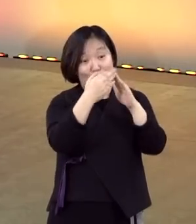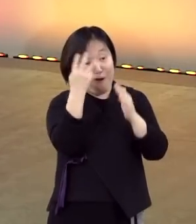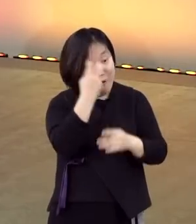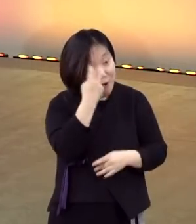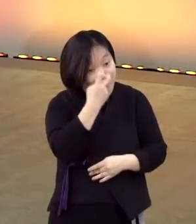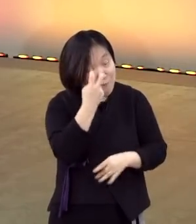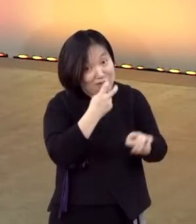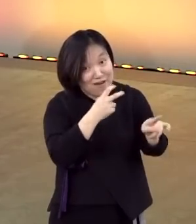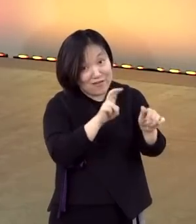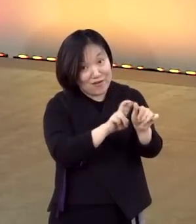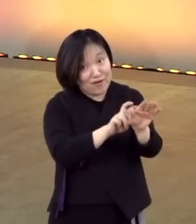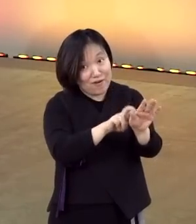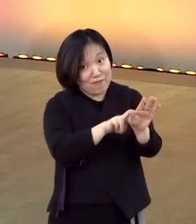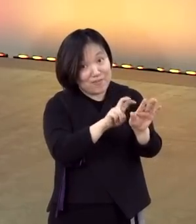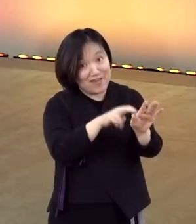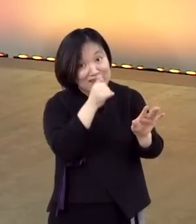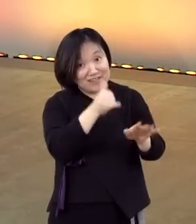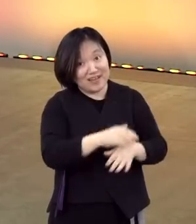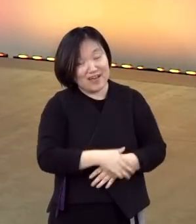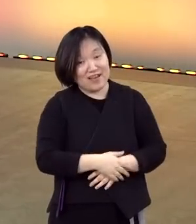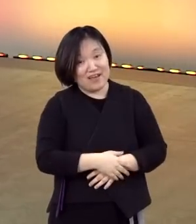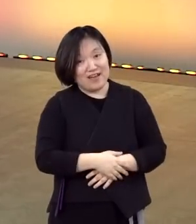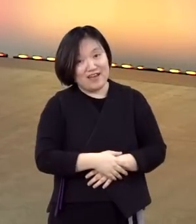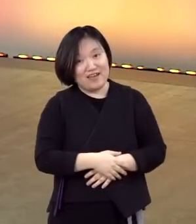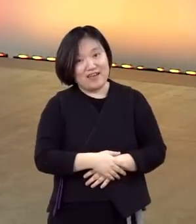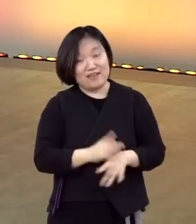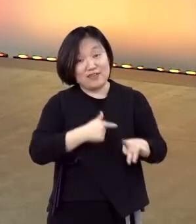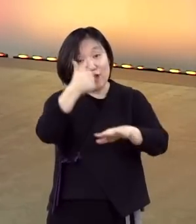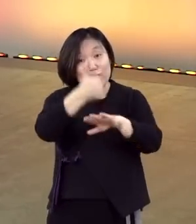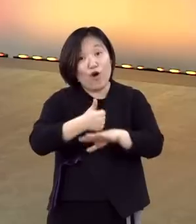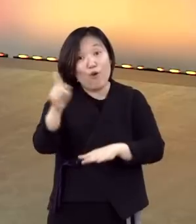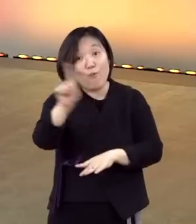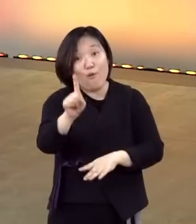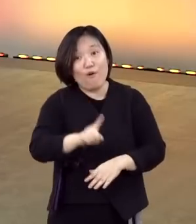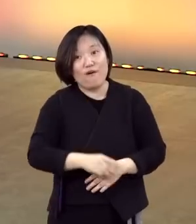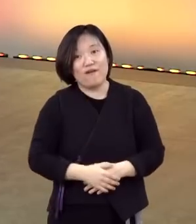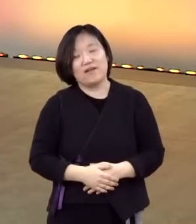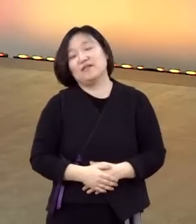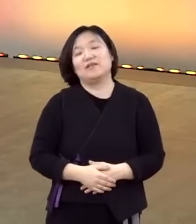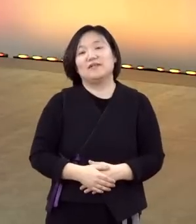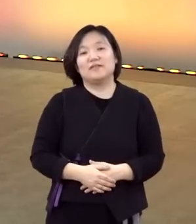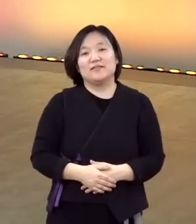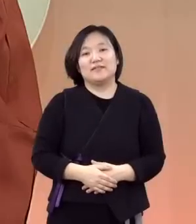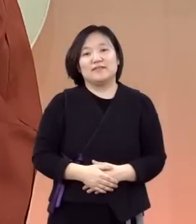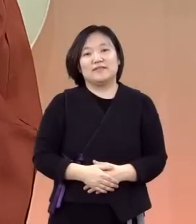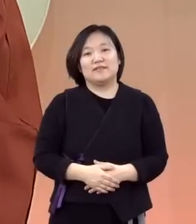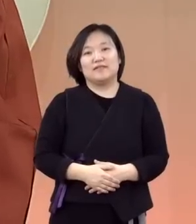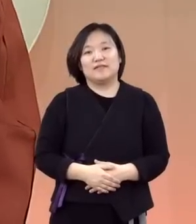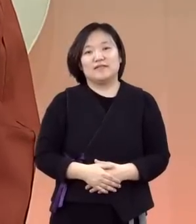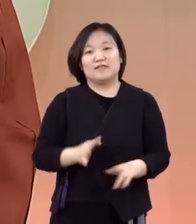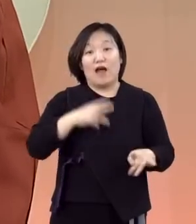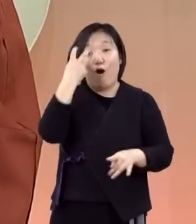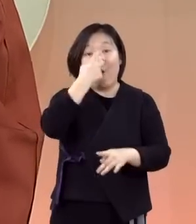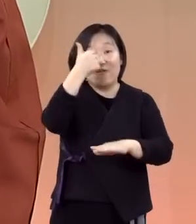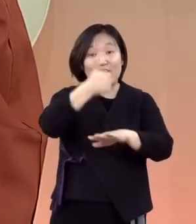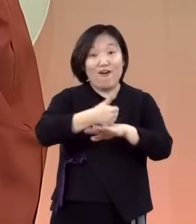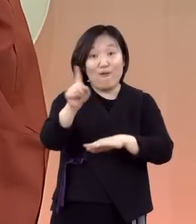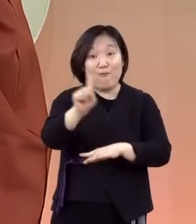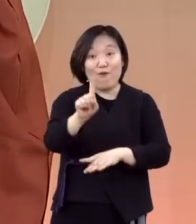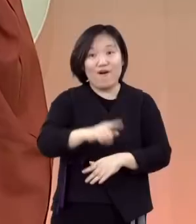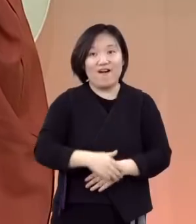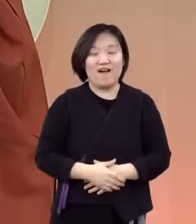신체 검사를받았습니다.자세한설명은생략하고 바로결론을말씀드리자면